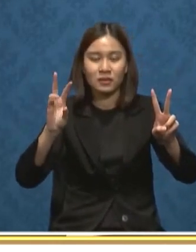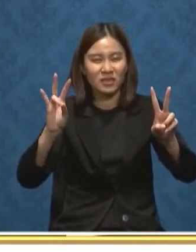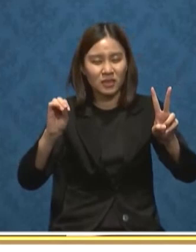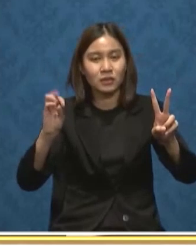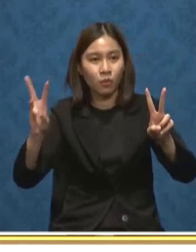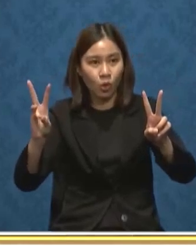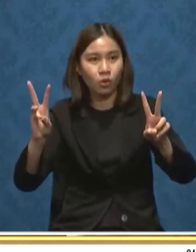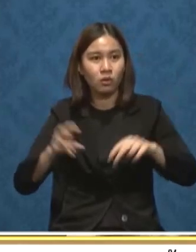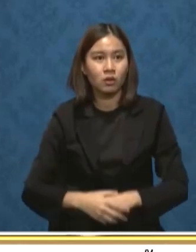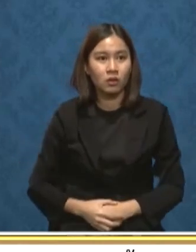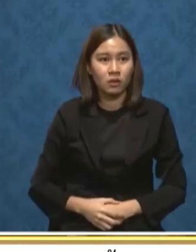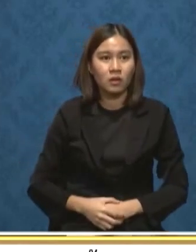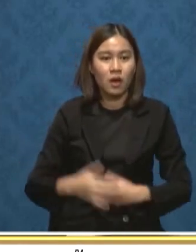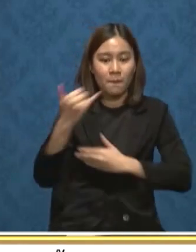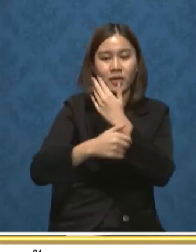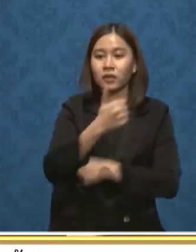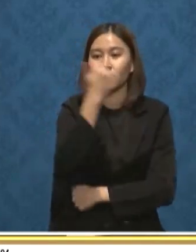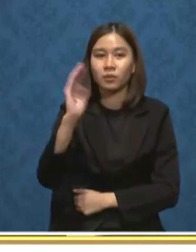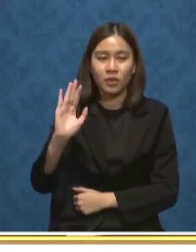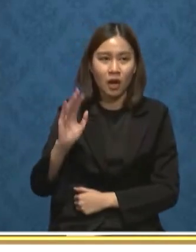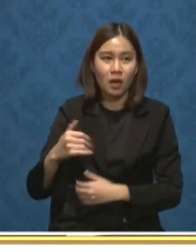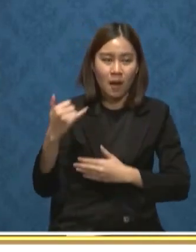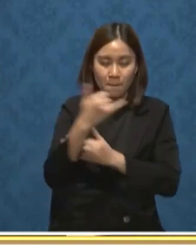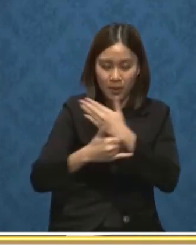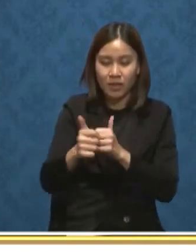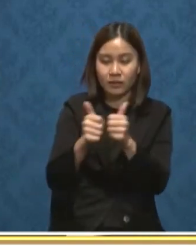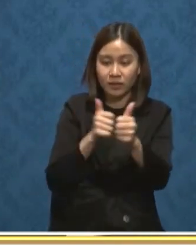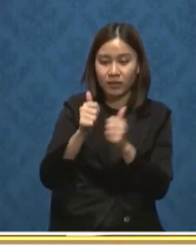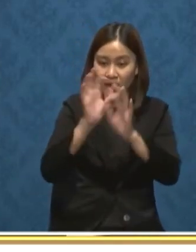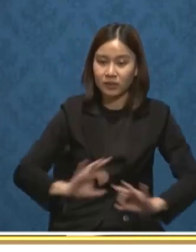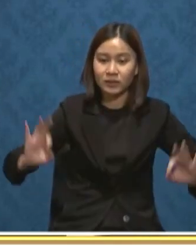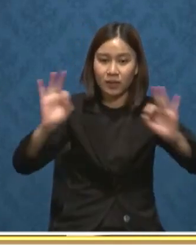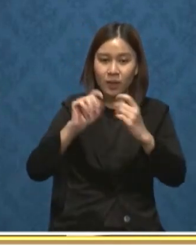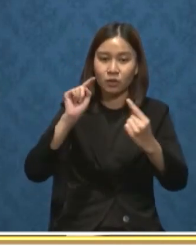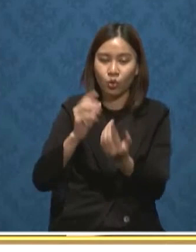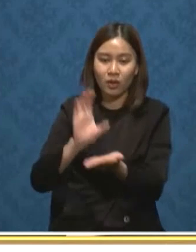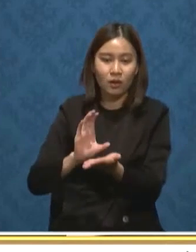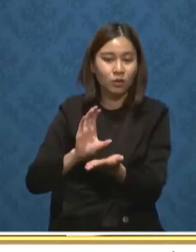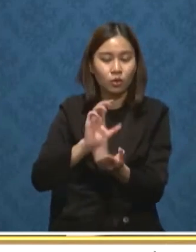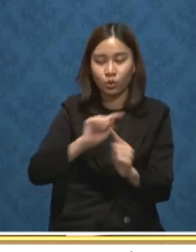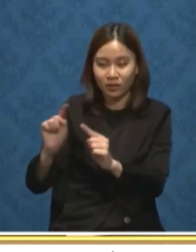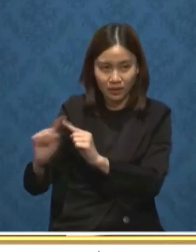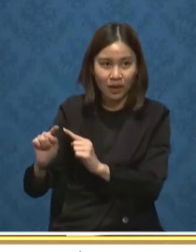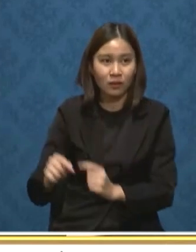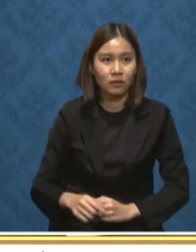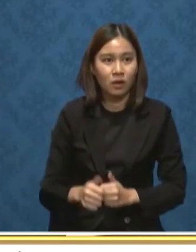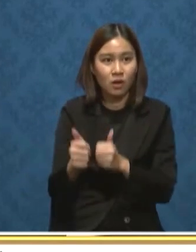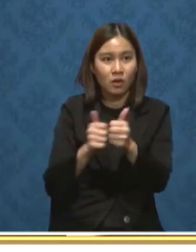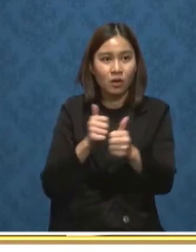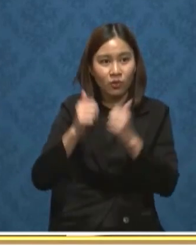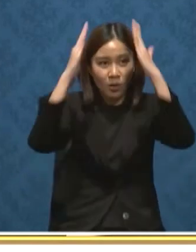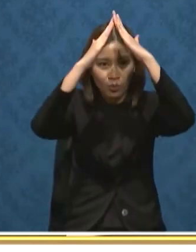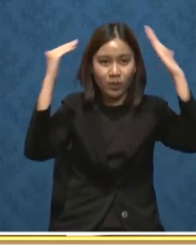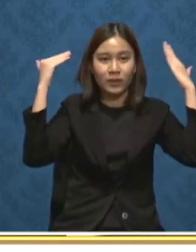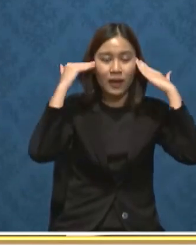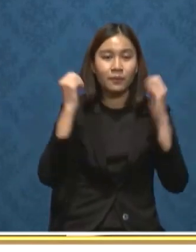คู่แขสำคญคุณไมตองอ้างประเทศอื่นเอาประเทศคู่แ่งสำคัญที่แย่งชิงการลงทุนทางตรงคุณจะสู้อิโดนกบวีด